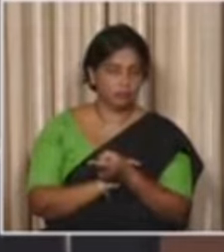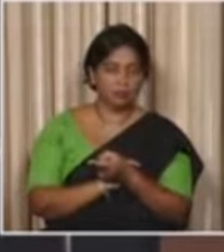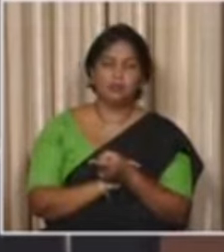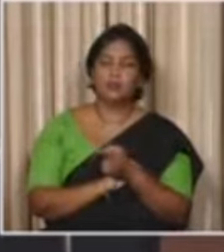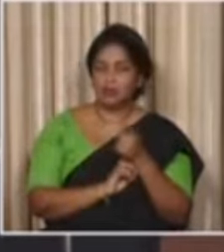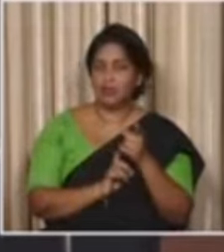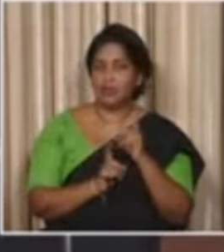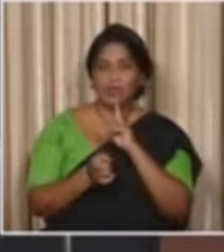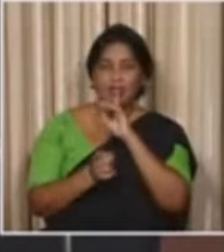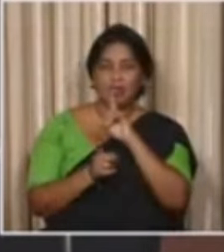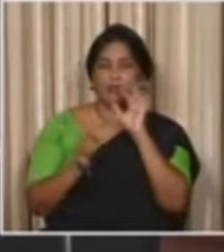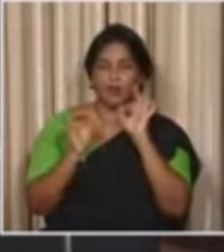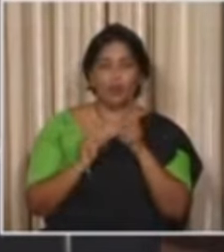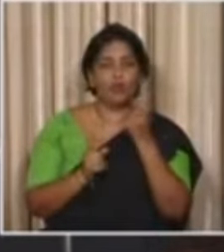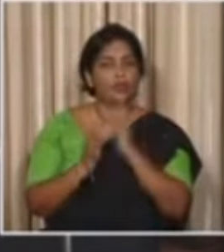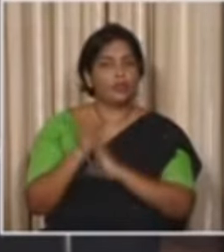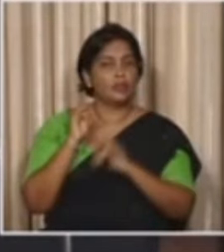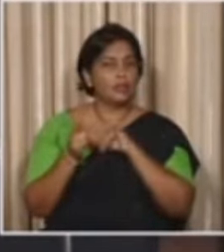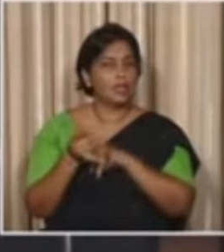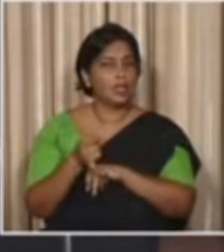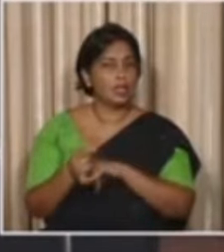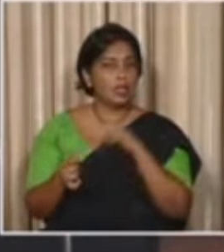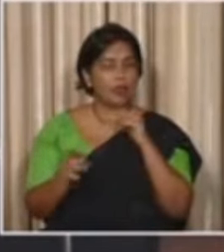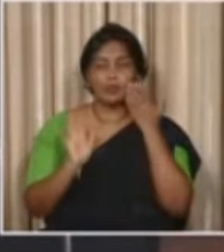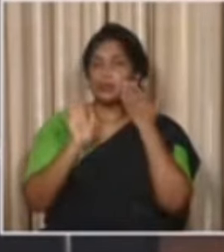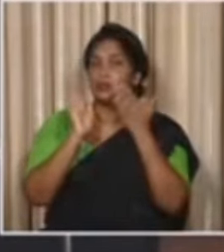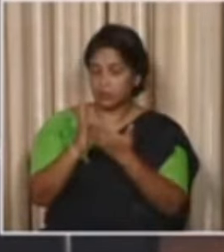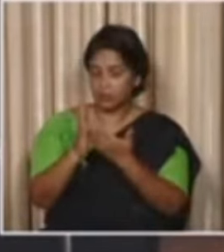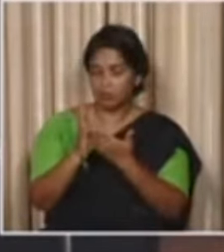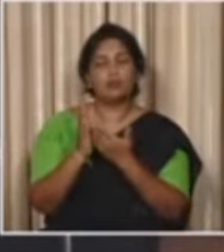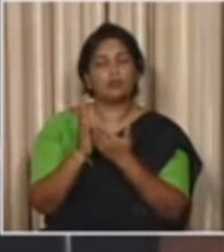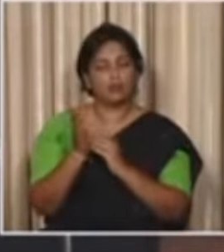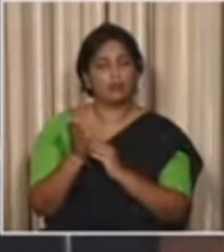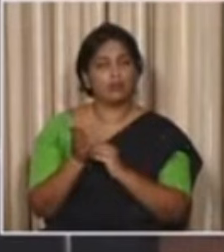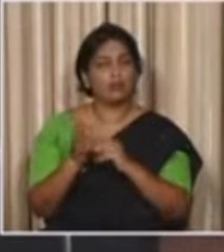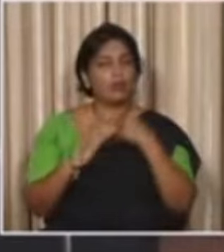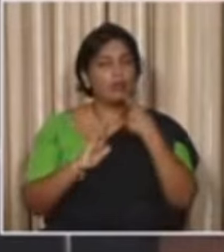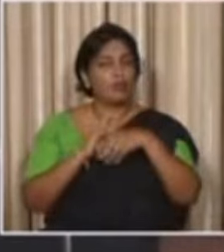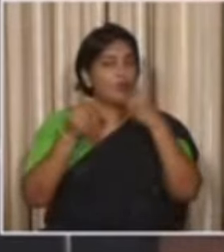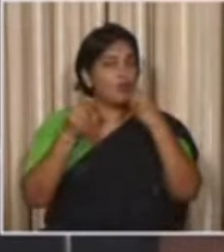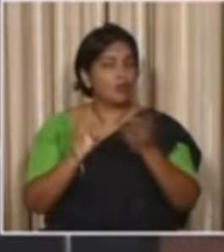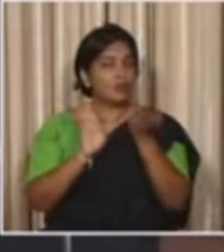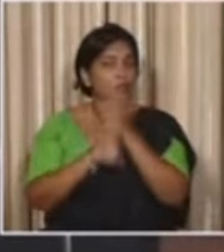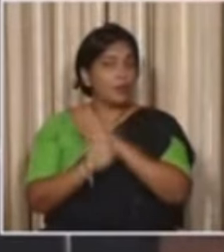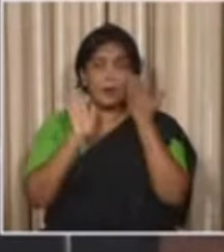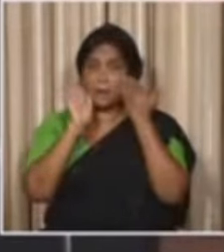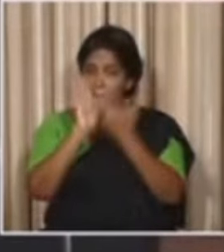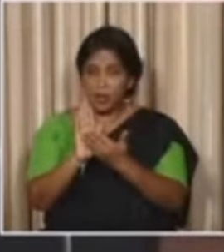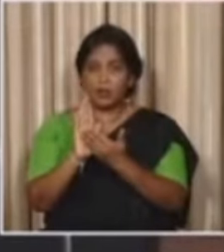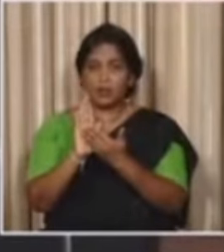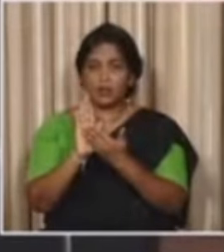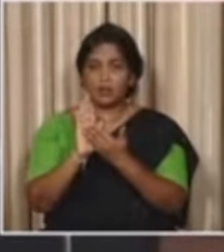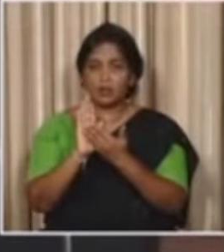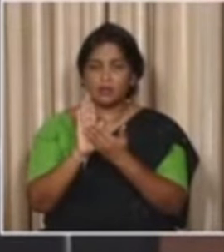එයා හැංගුවා. දැන් මුදල් අමාත්‍යාංශයේ ලේකම්තුමාගේ පෙන්වා දීම බංකොලොත් වෙන්න කලින් පෙන්වා දුන්නද?